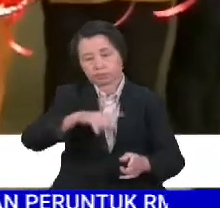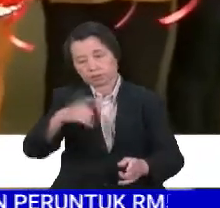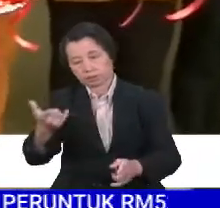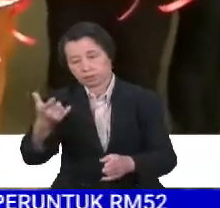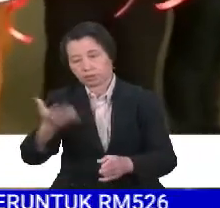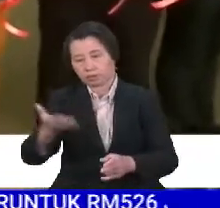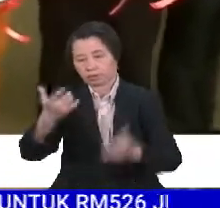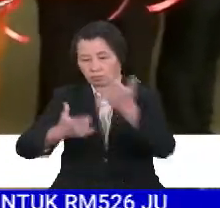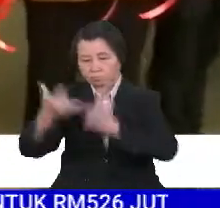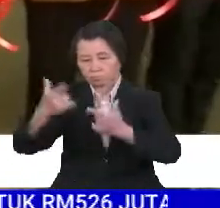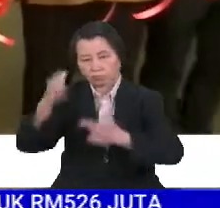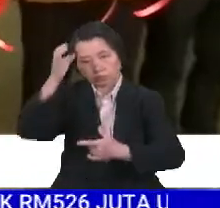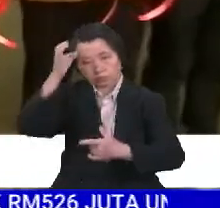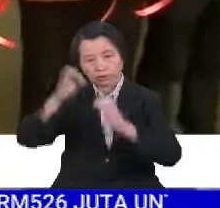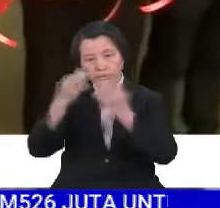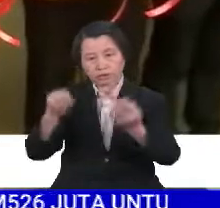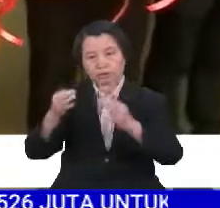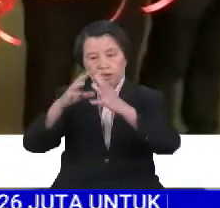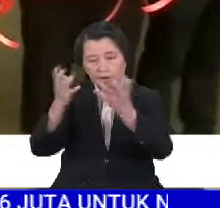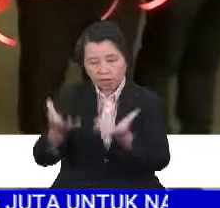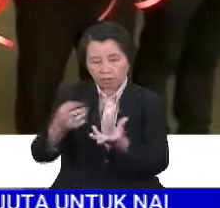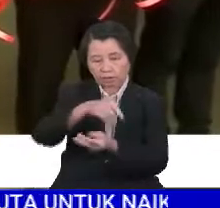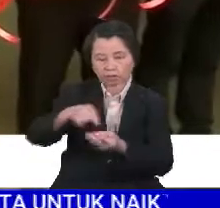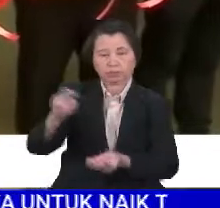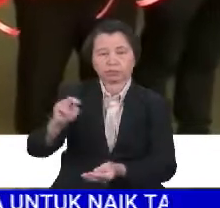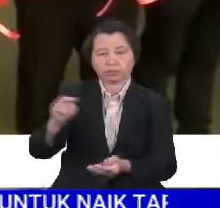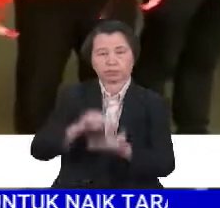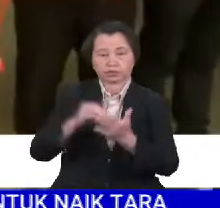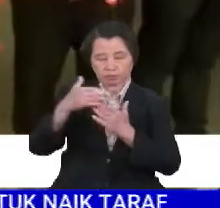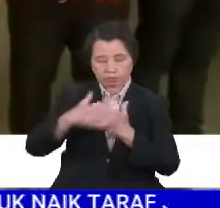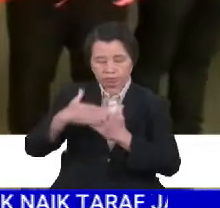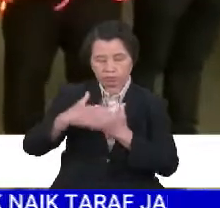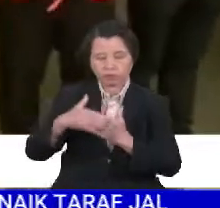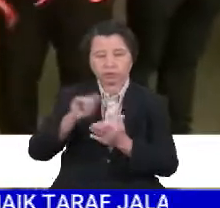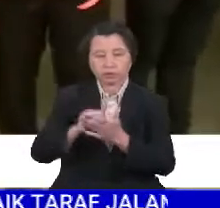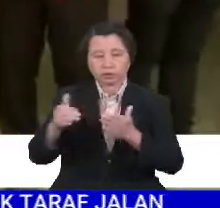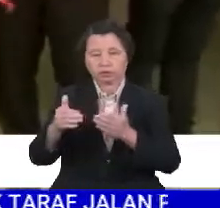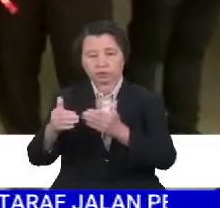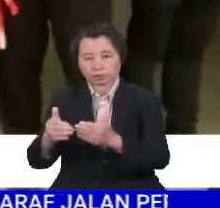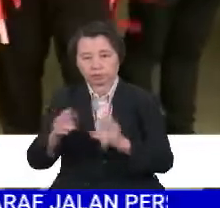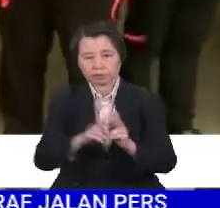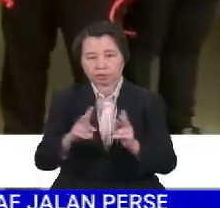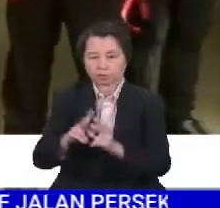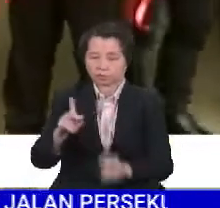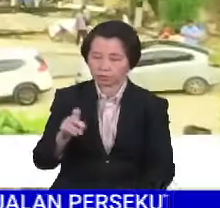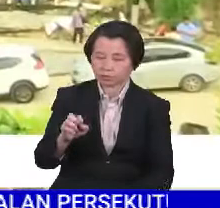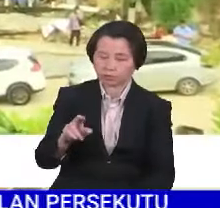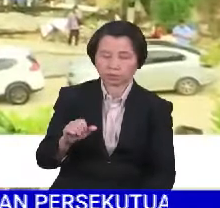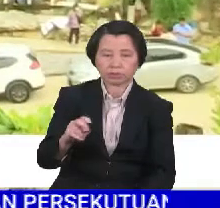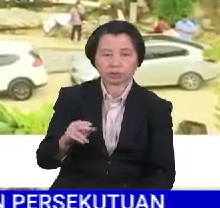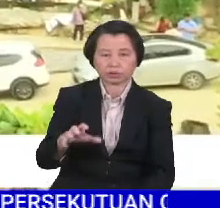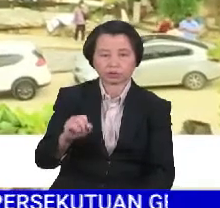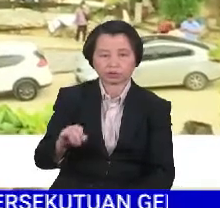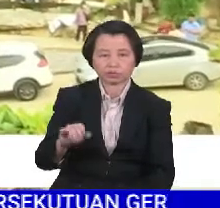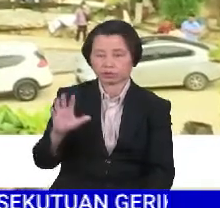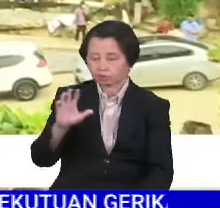produk langsung anak konsep keluarga dan alam semula jadi yaitu di Borneo Kranji Farm berdekatan Kampung Kranji Jalan kucing bau